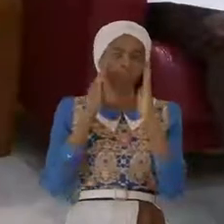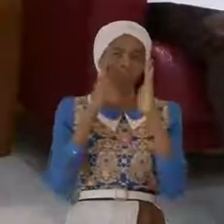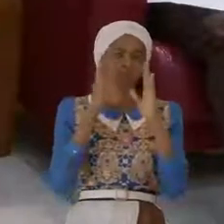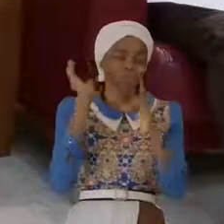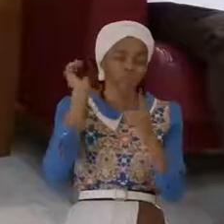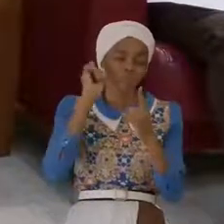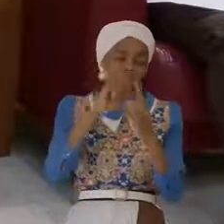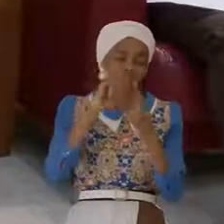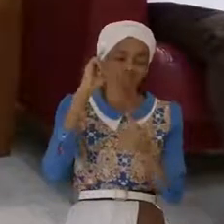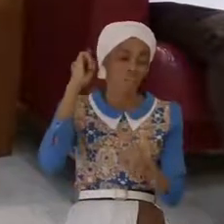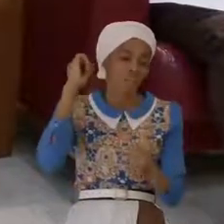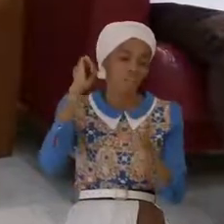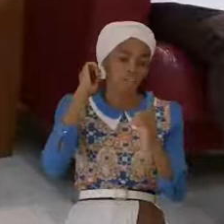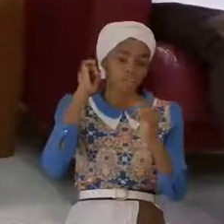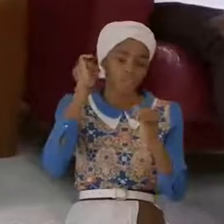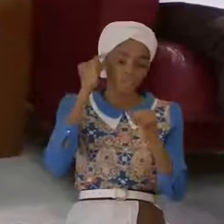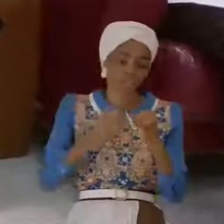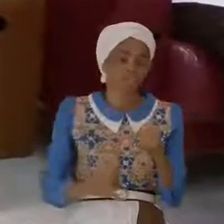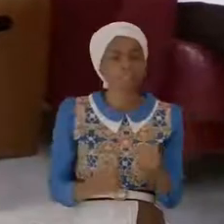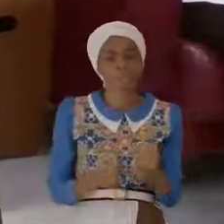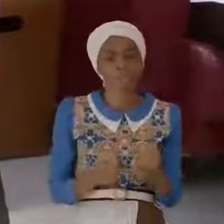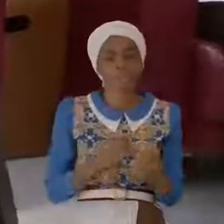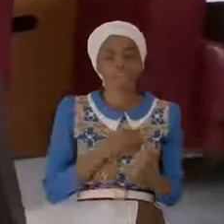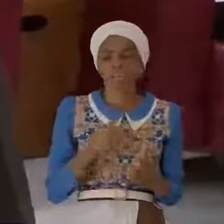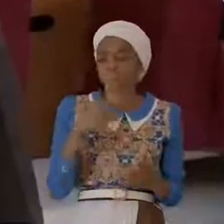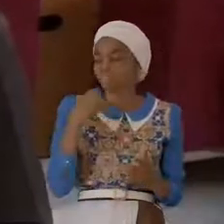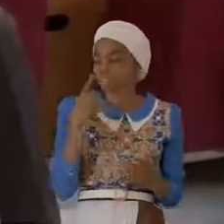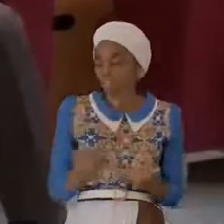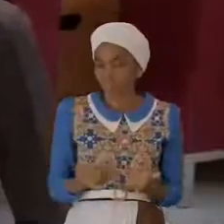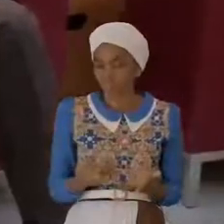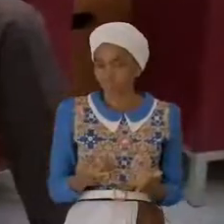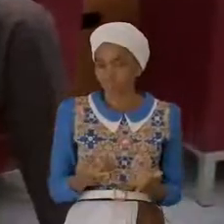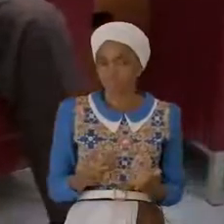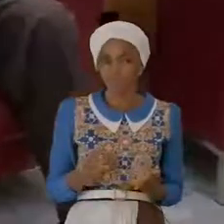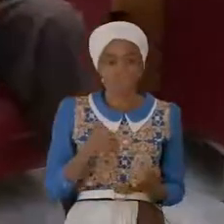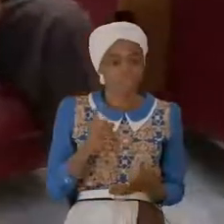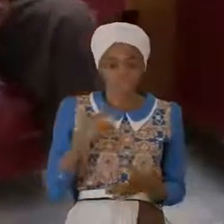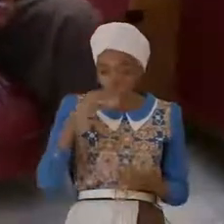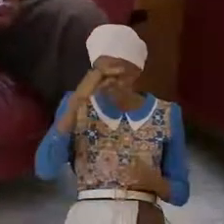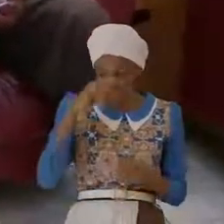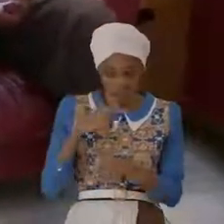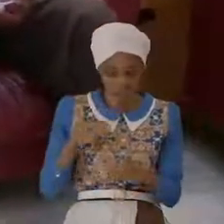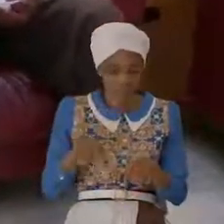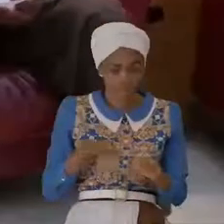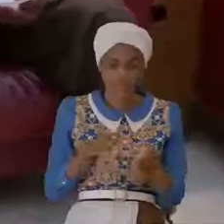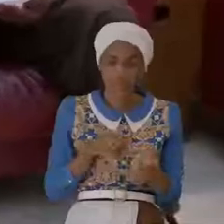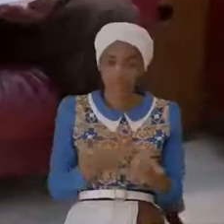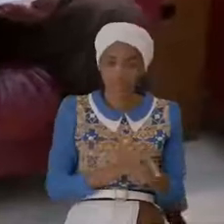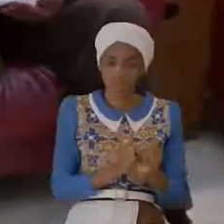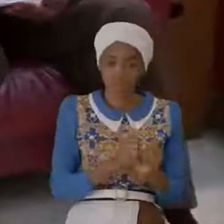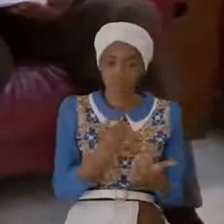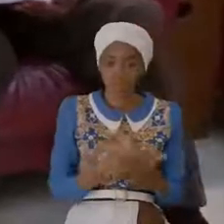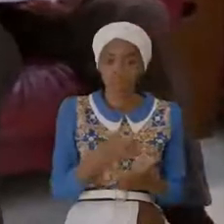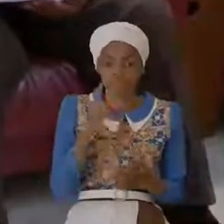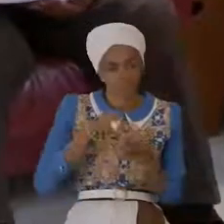leur trace et ils continuent jusqu'à la fin. Et que vous courez bien, vous avez